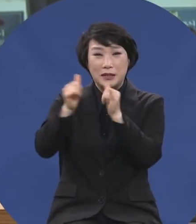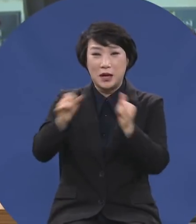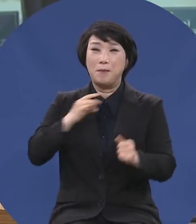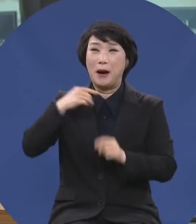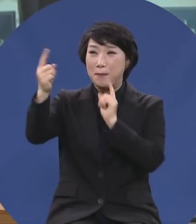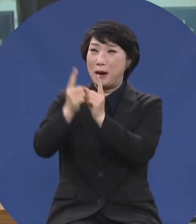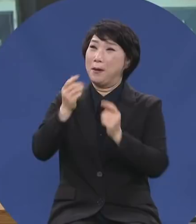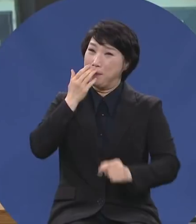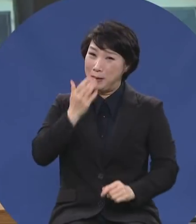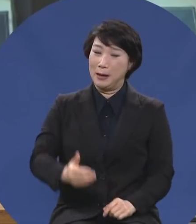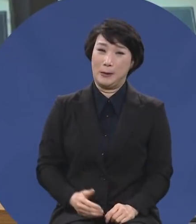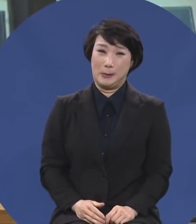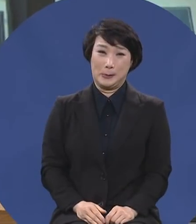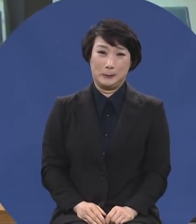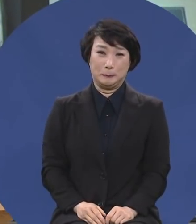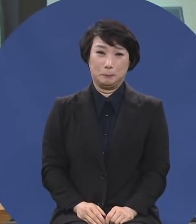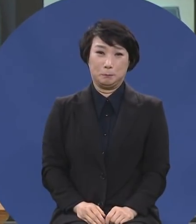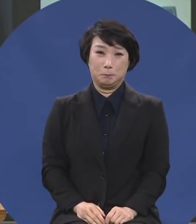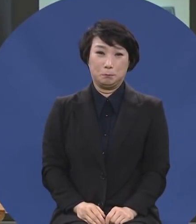사람만이